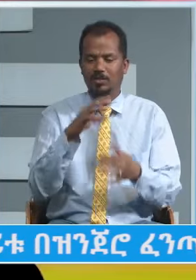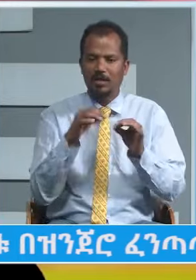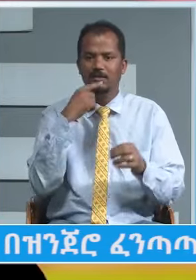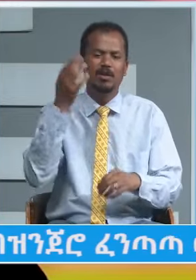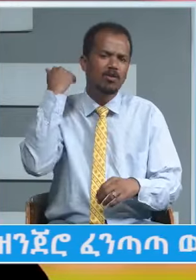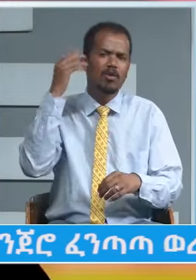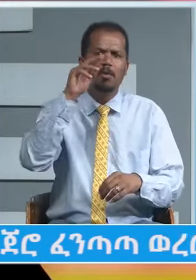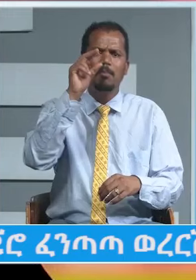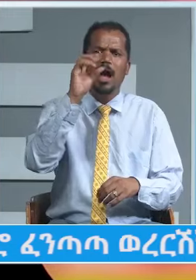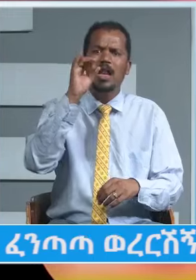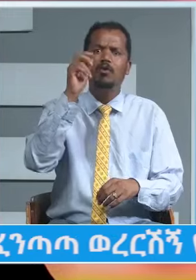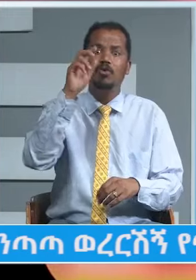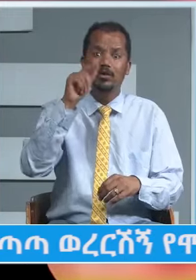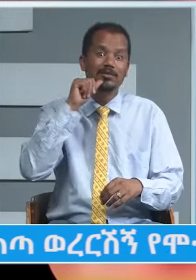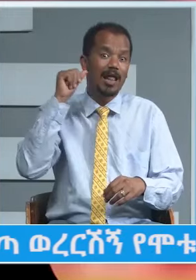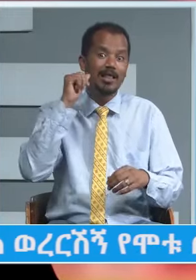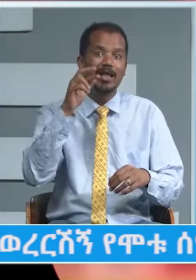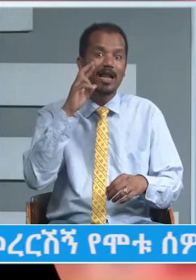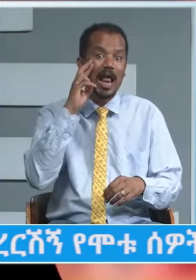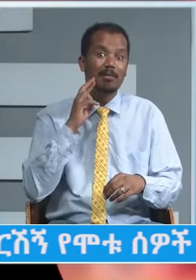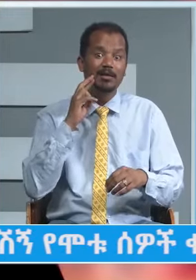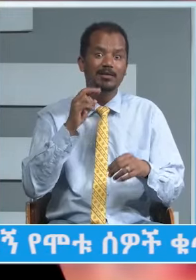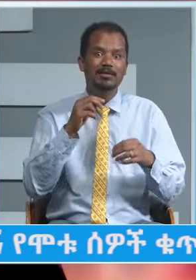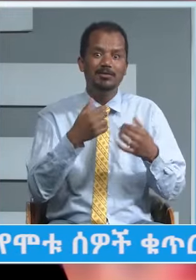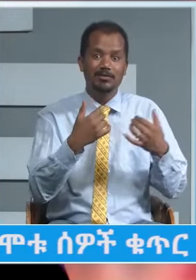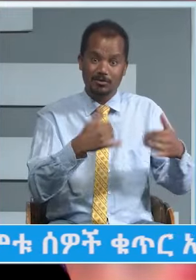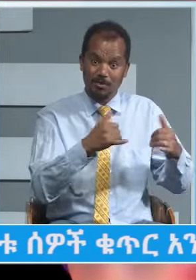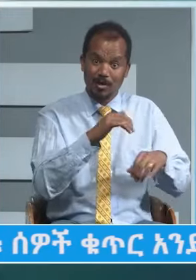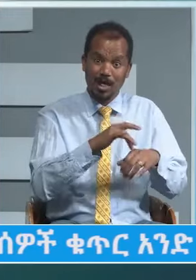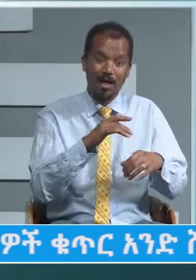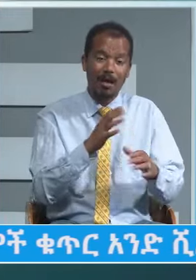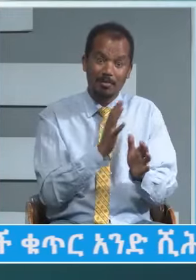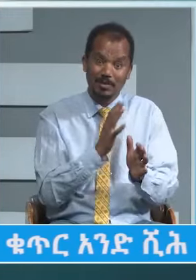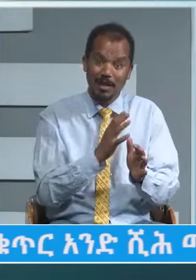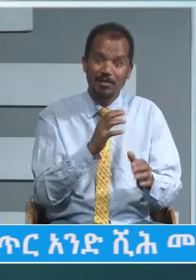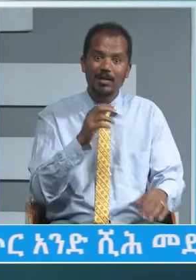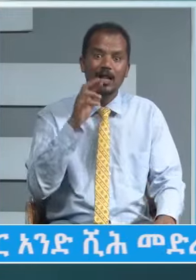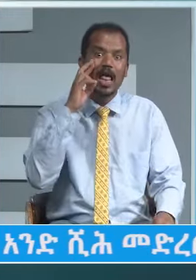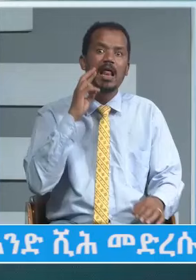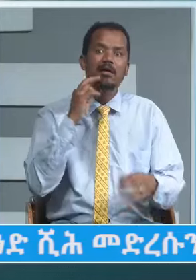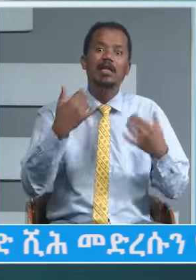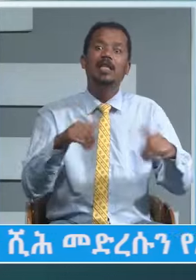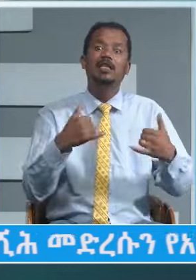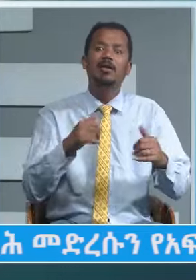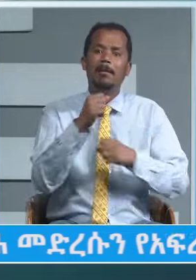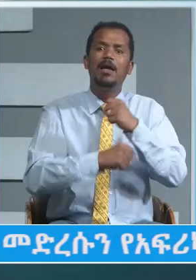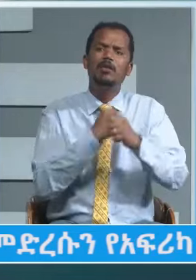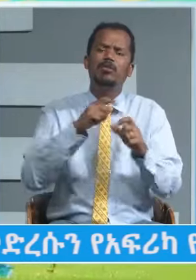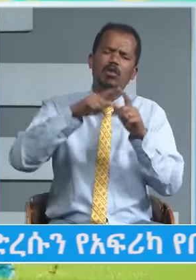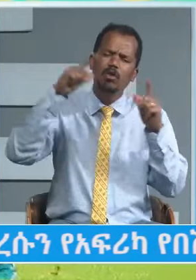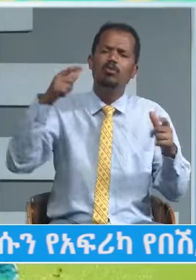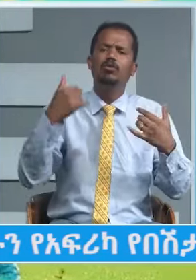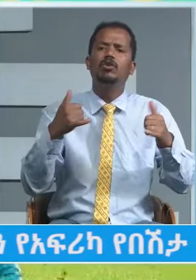ፕሪምየር ሊግ። የቀድሞ ባሎንዶር አሸናፊ ሉካ ሞድሪች ትላንት ሪያል ማድሪድ ከሴልታ ቪጎ ጋር ባደረጉት ጨዋታ በመሰለፉ ለሪያል ማድሪድ